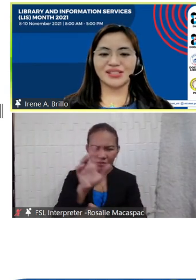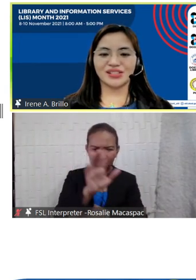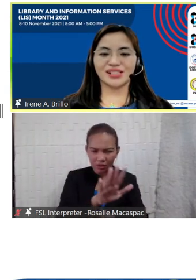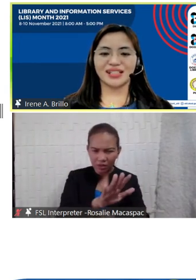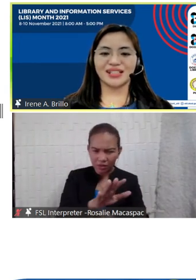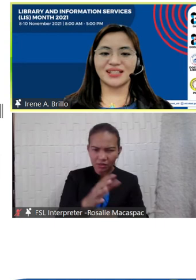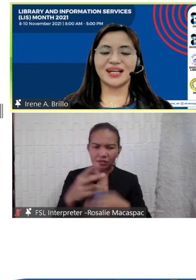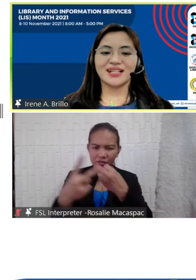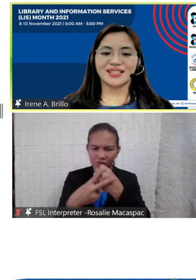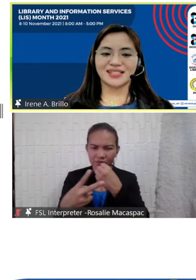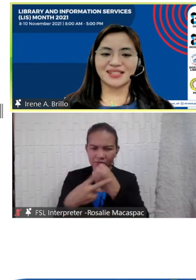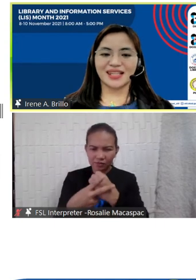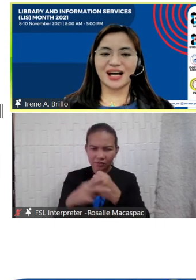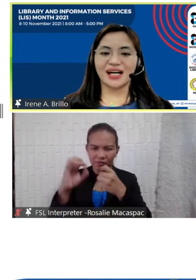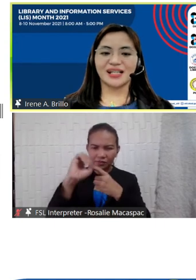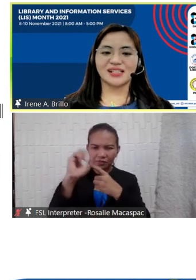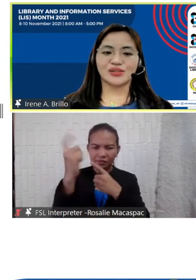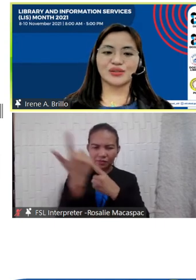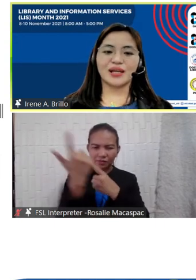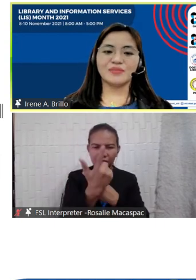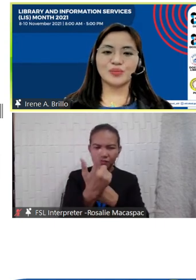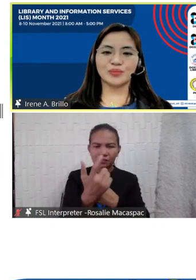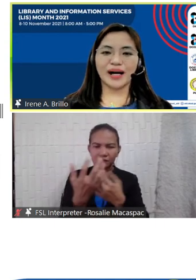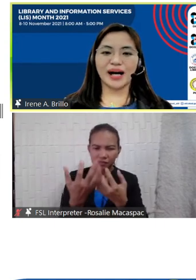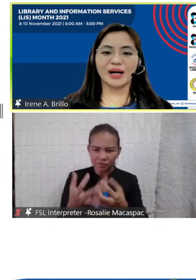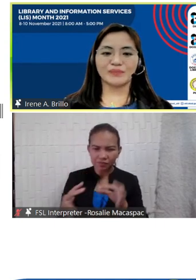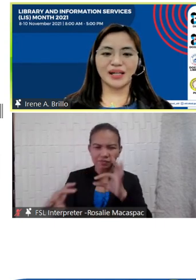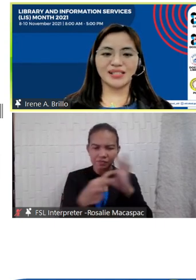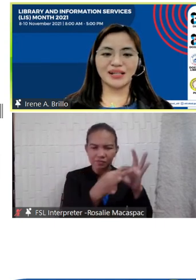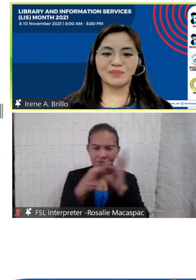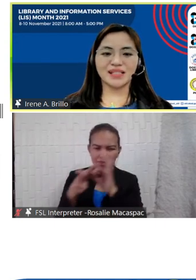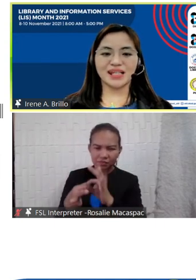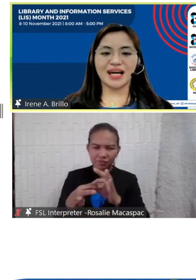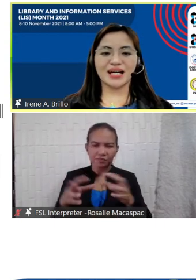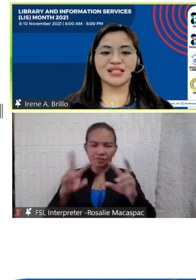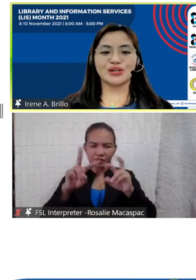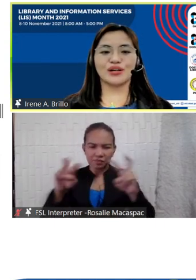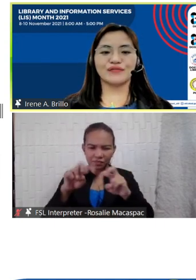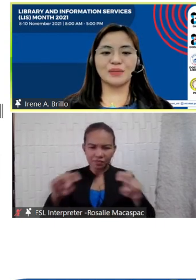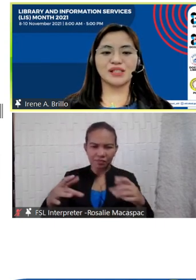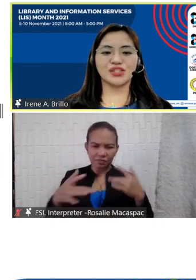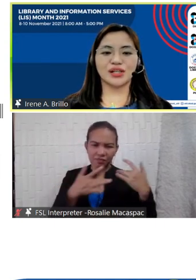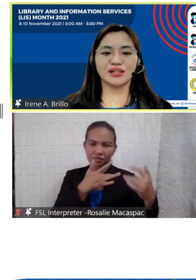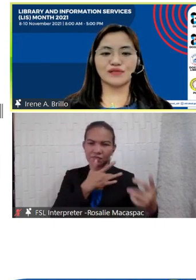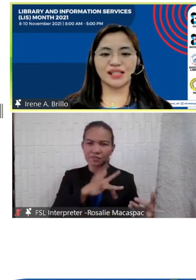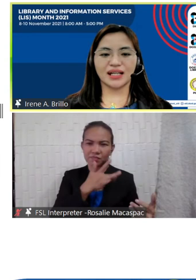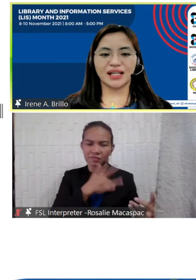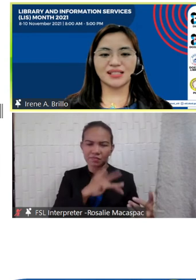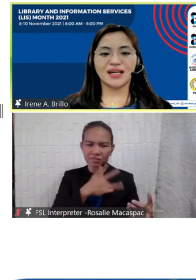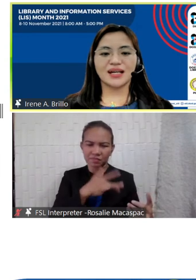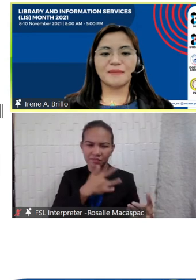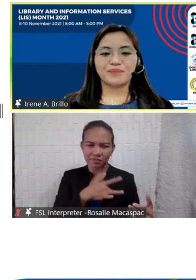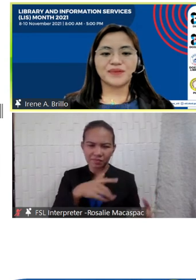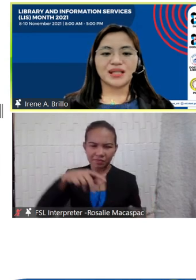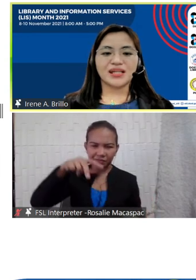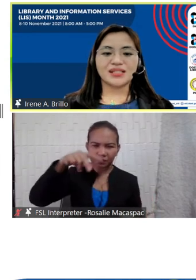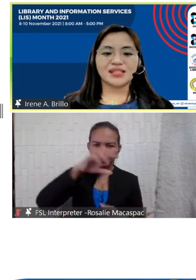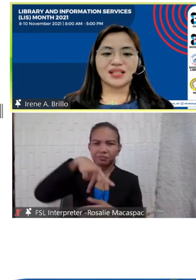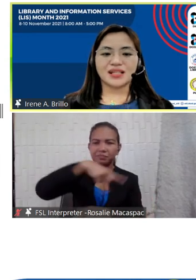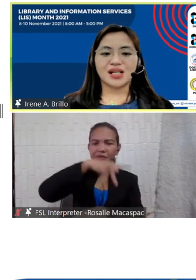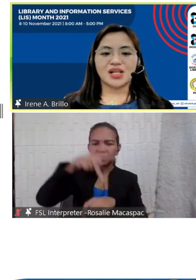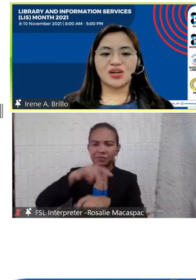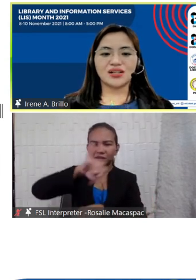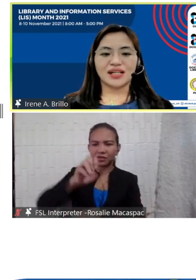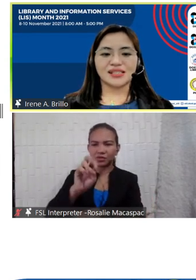Relevant Research in Style. So, alam niyo po ba ang PGS or Philippine Journal of Science